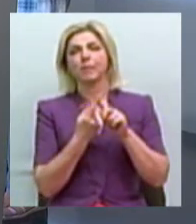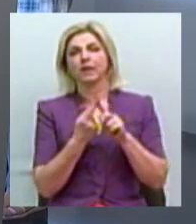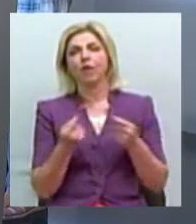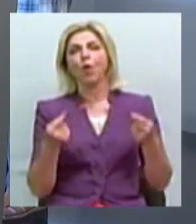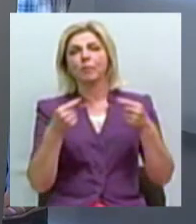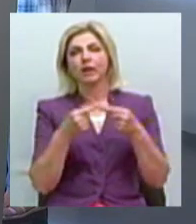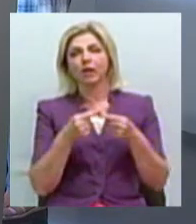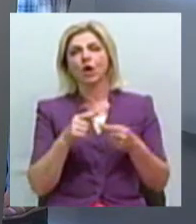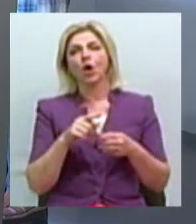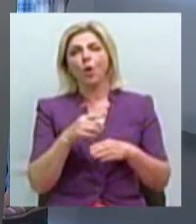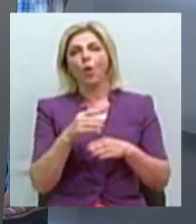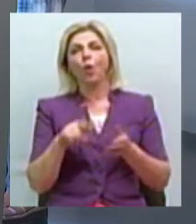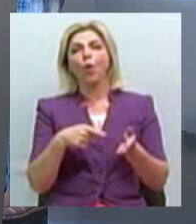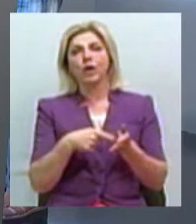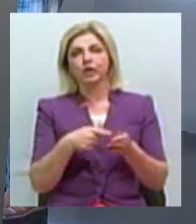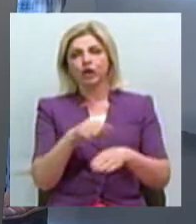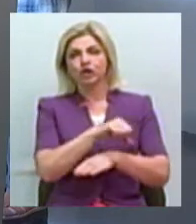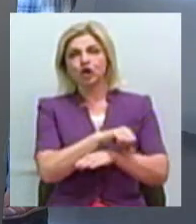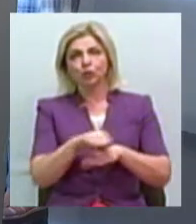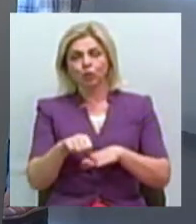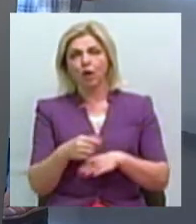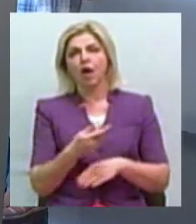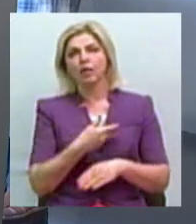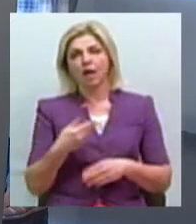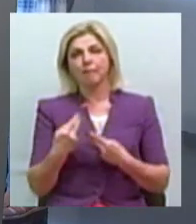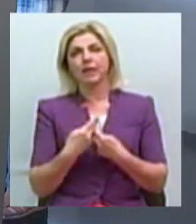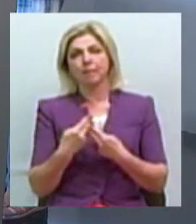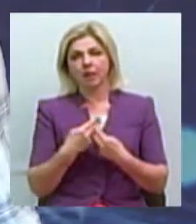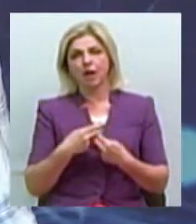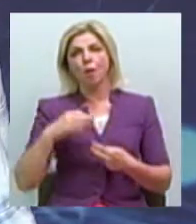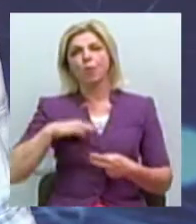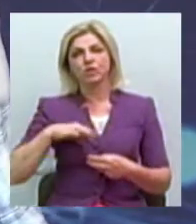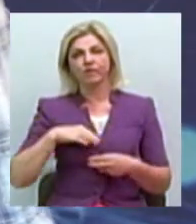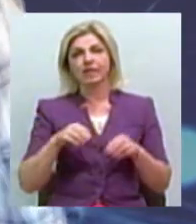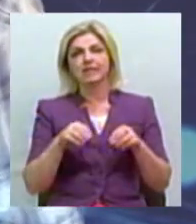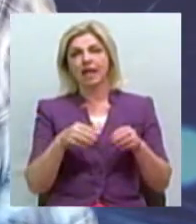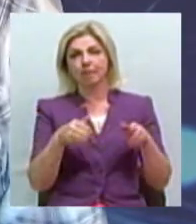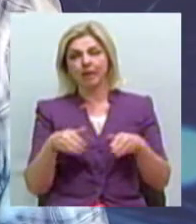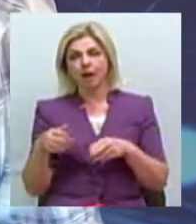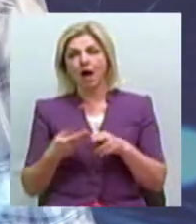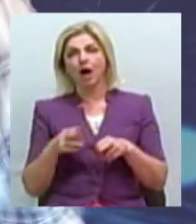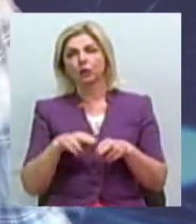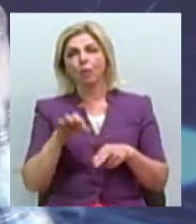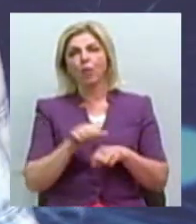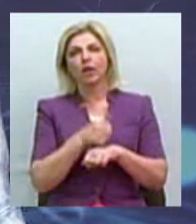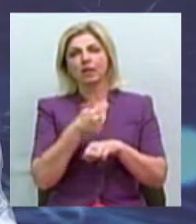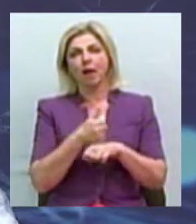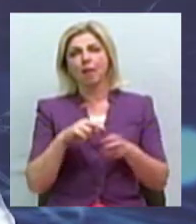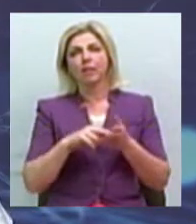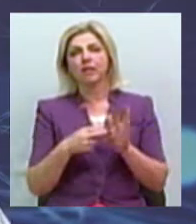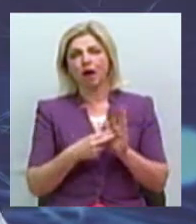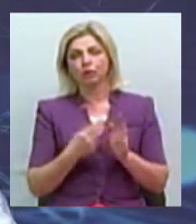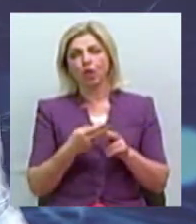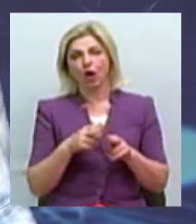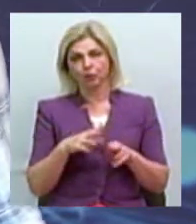определили городскую черту, нам препятствовали в пользовании землями, которые по генплану были городу